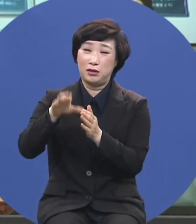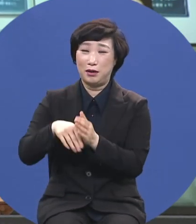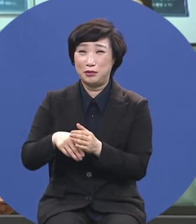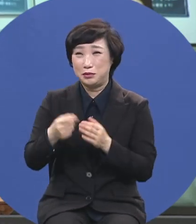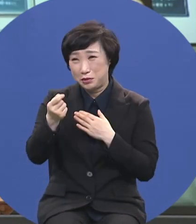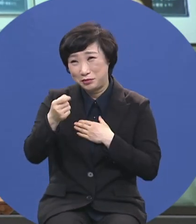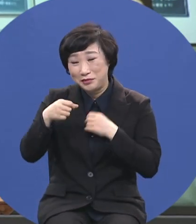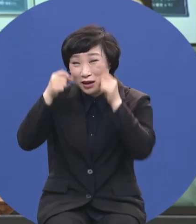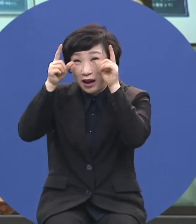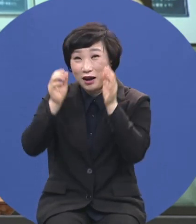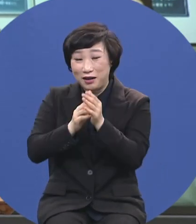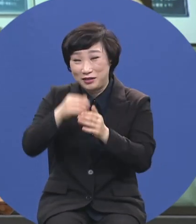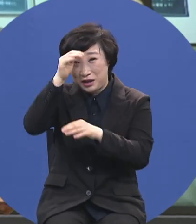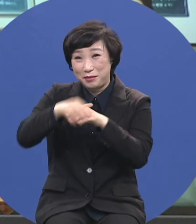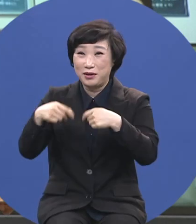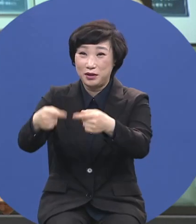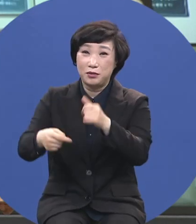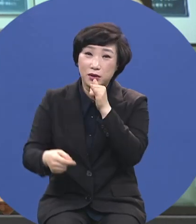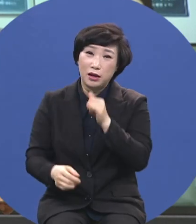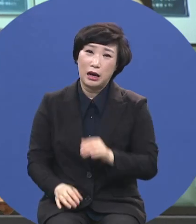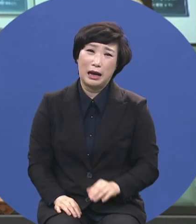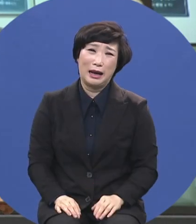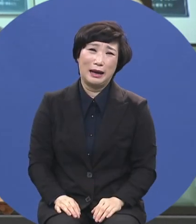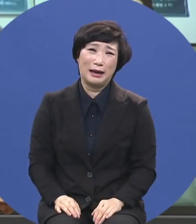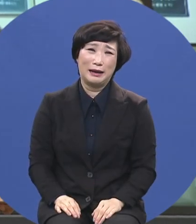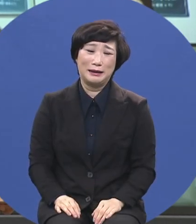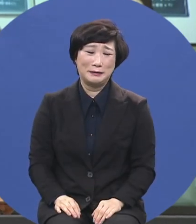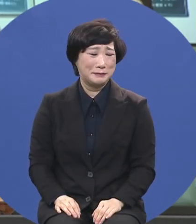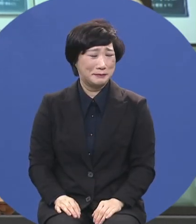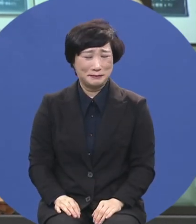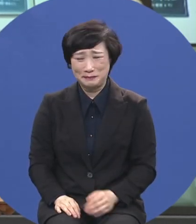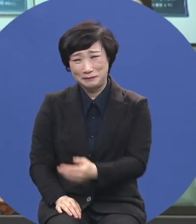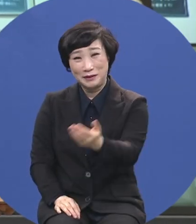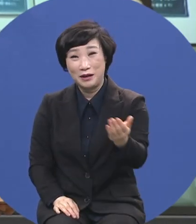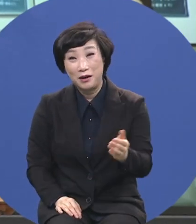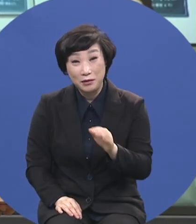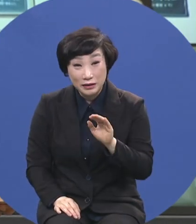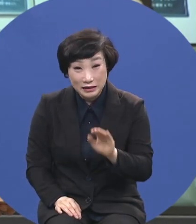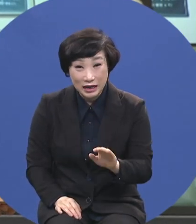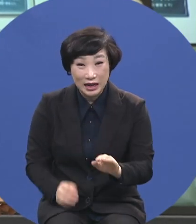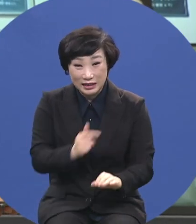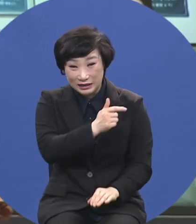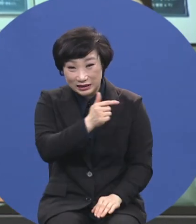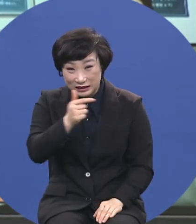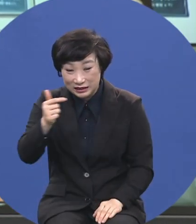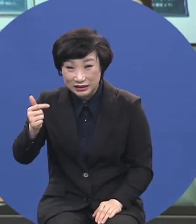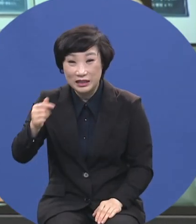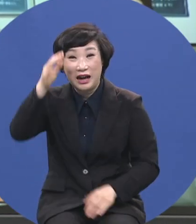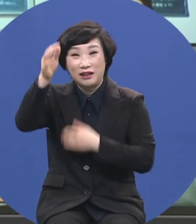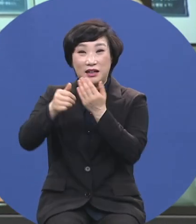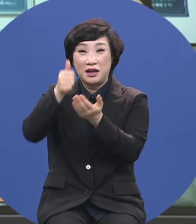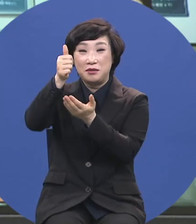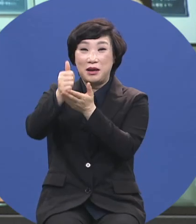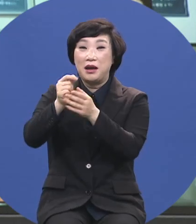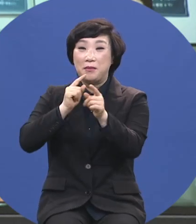조금 깨닫고요, 그러고 예배드려요. 그런다면 그 큰 하나님이 말씀이 역시